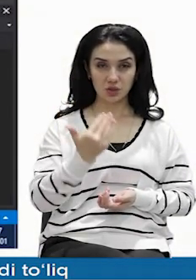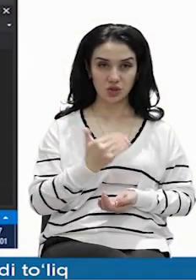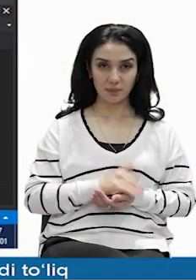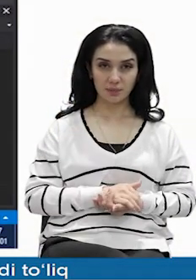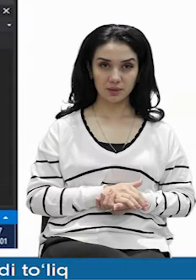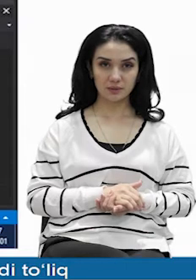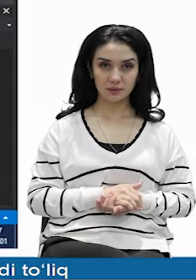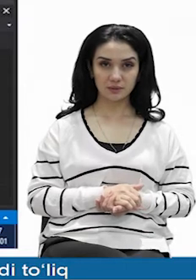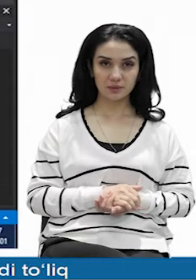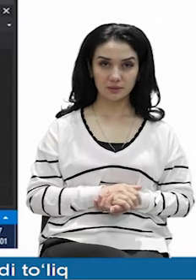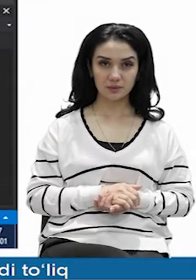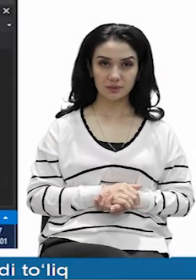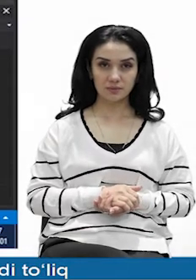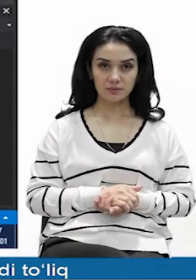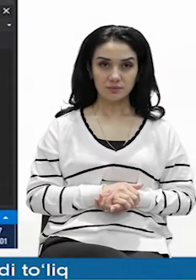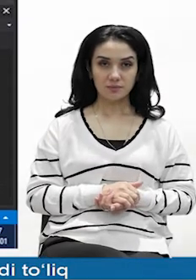seshanba.